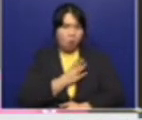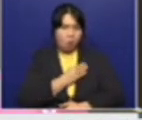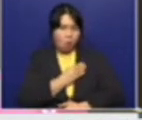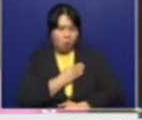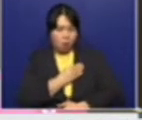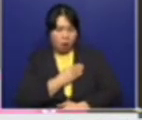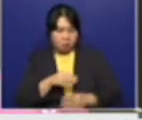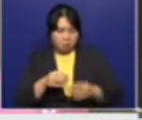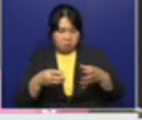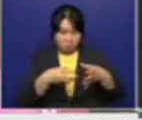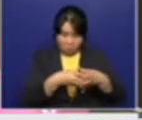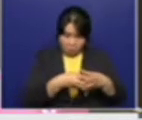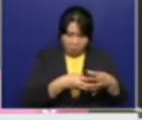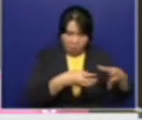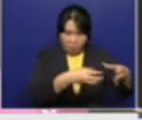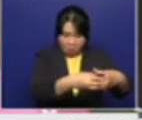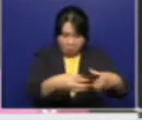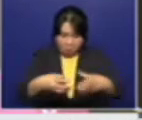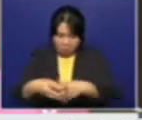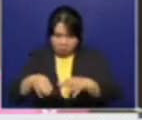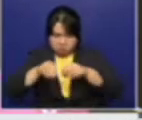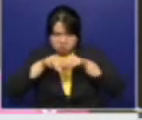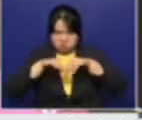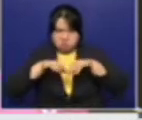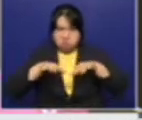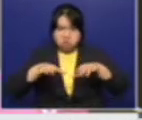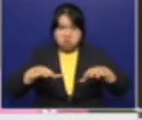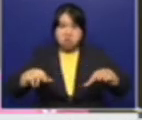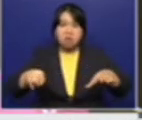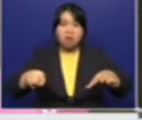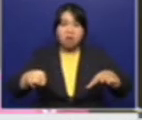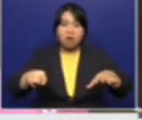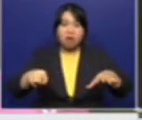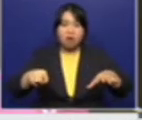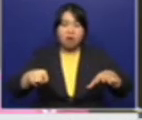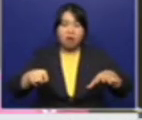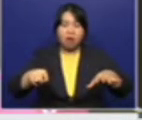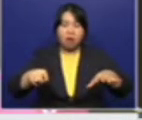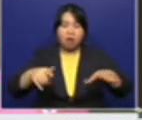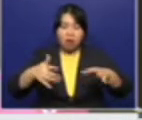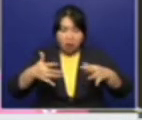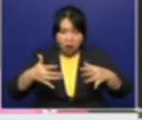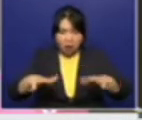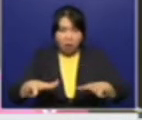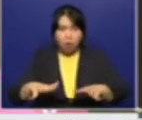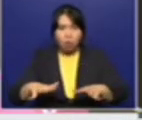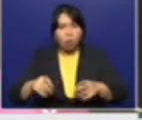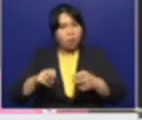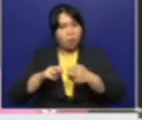ามไปมากกว่านี้ท้ายที่สุดแล้วจะเอาไ